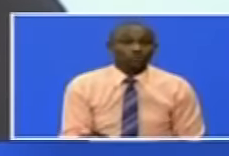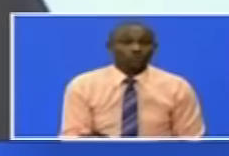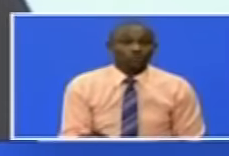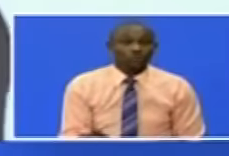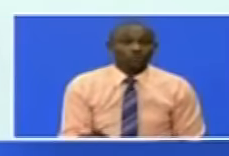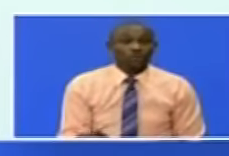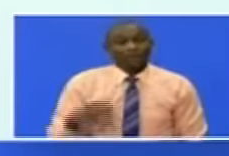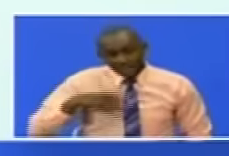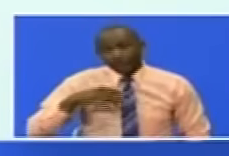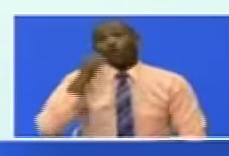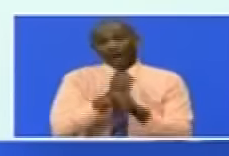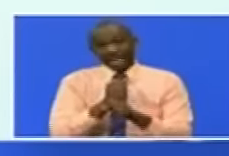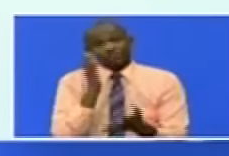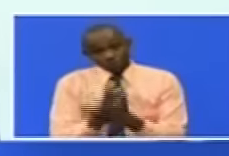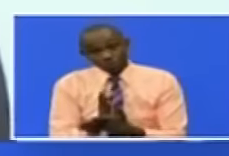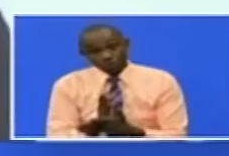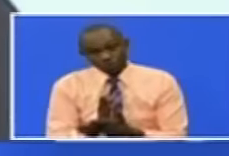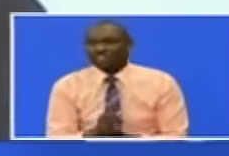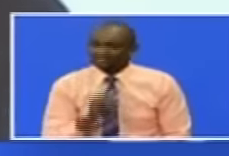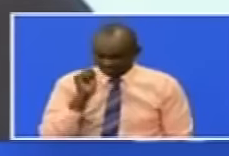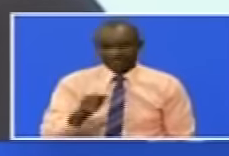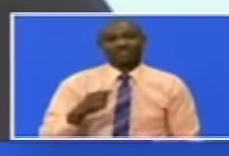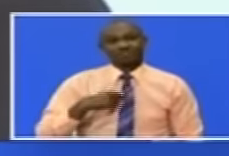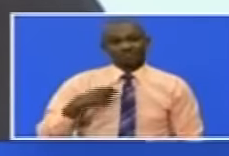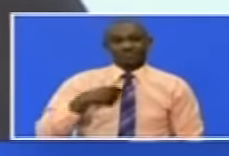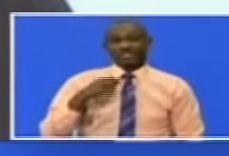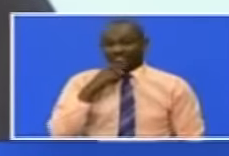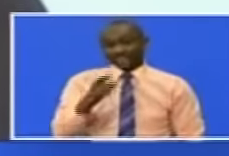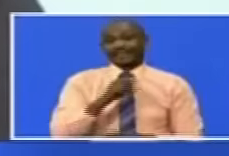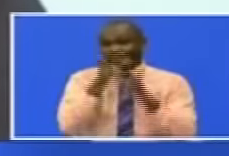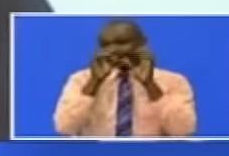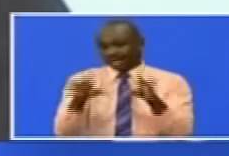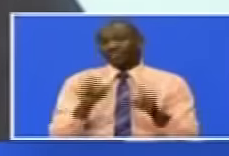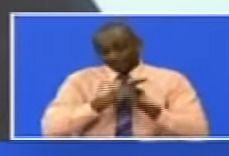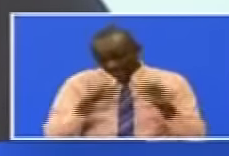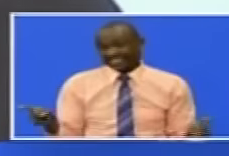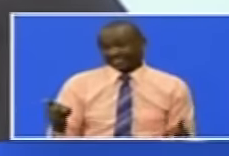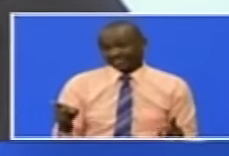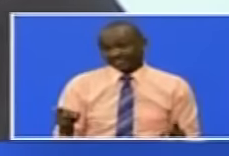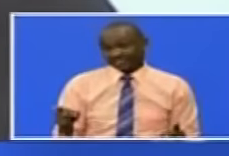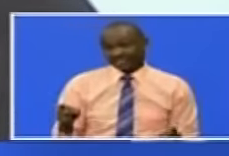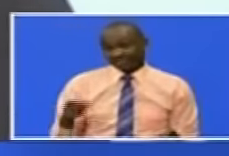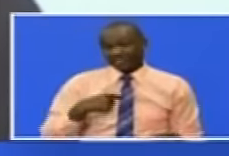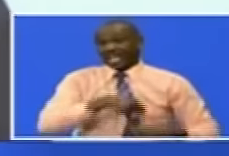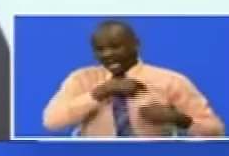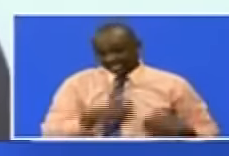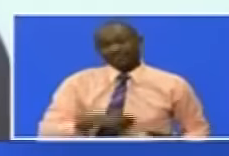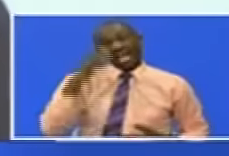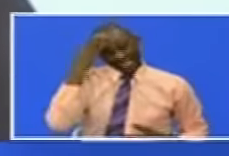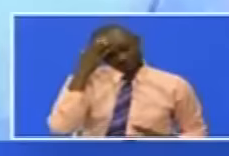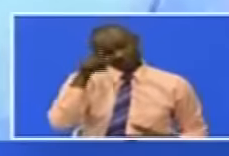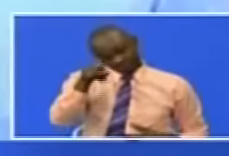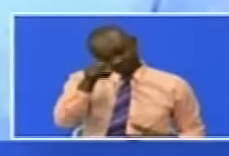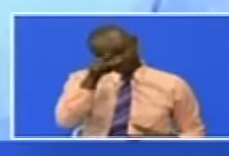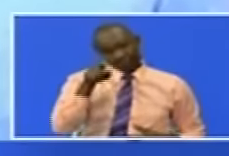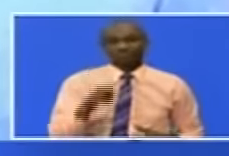Ule anafanya kazi, sindio? Sita muita ile unasema, lakini kwa roho najua yeye ni ile ile